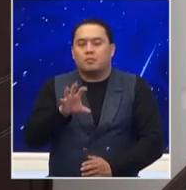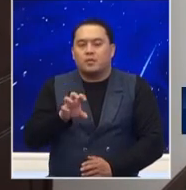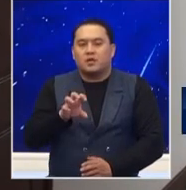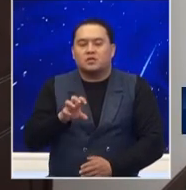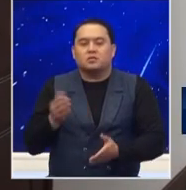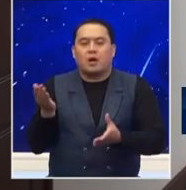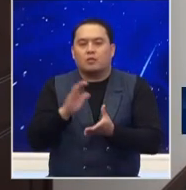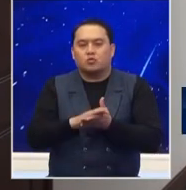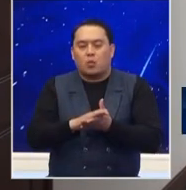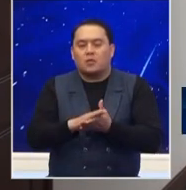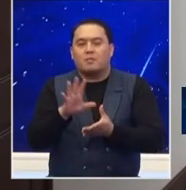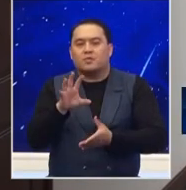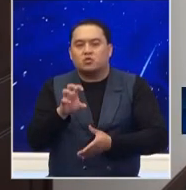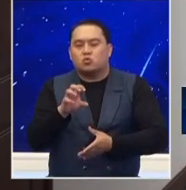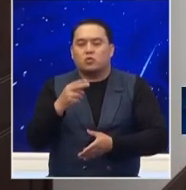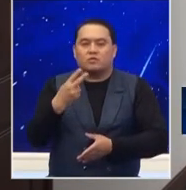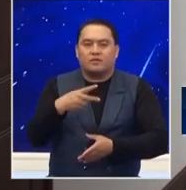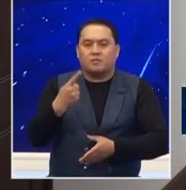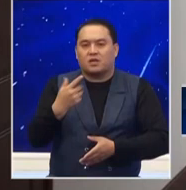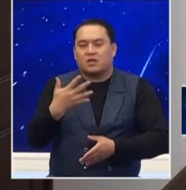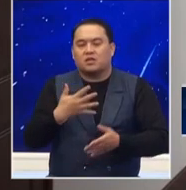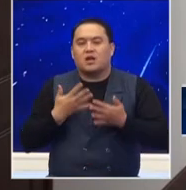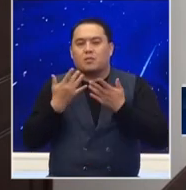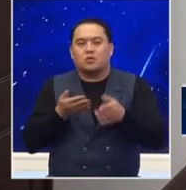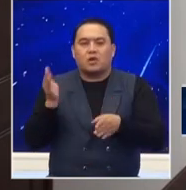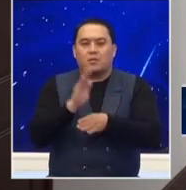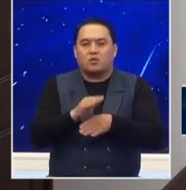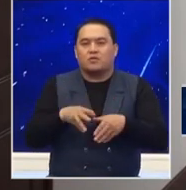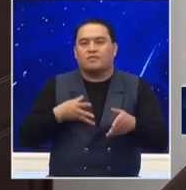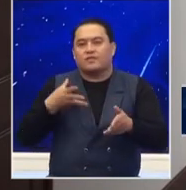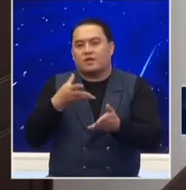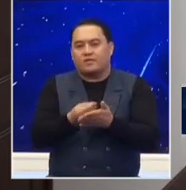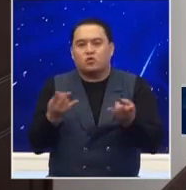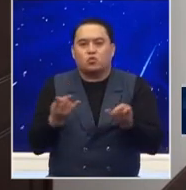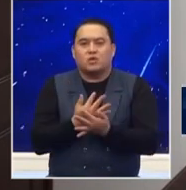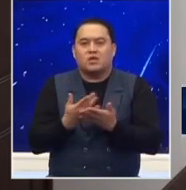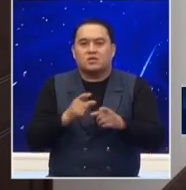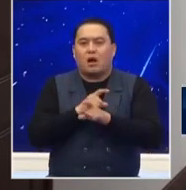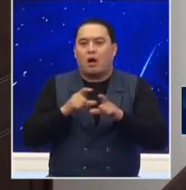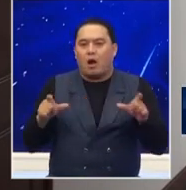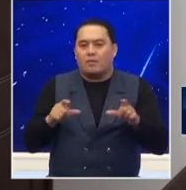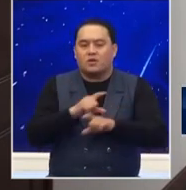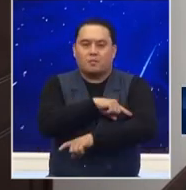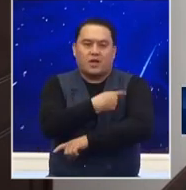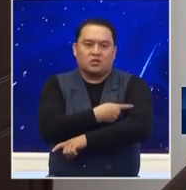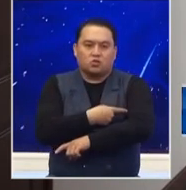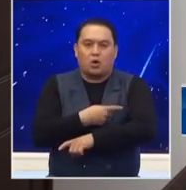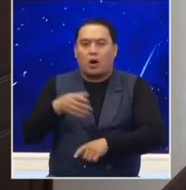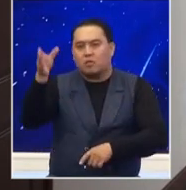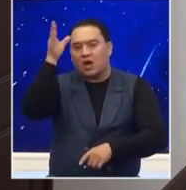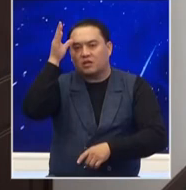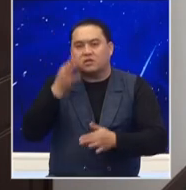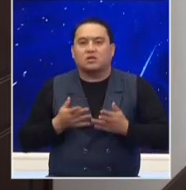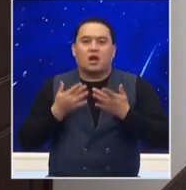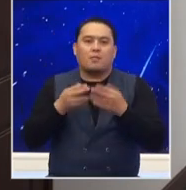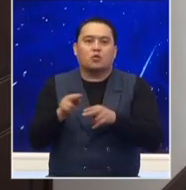Мы ознакомили главу региона со всеми проектами, которые требуют дополнительных вливаний. У нас несколько объектов медучреждений и образования